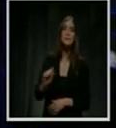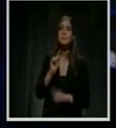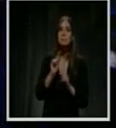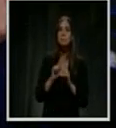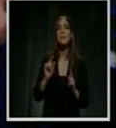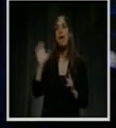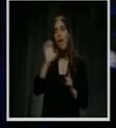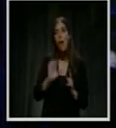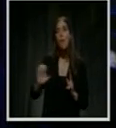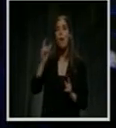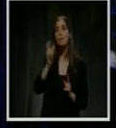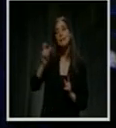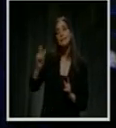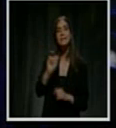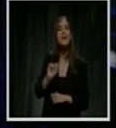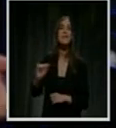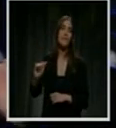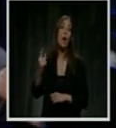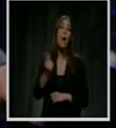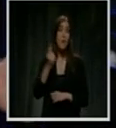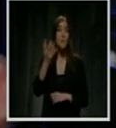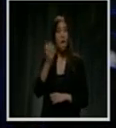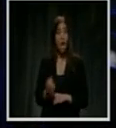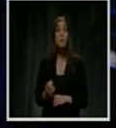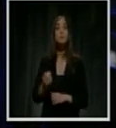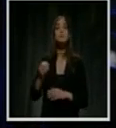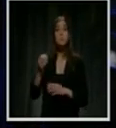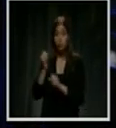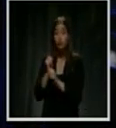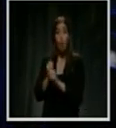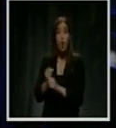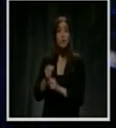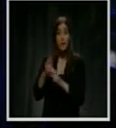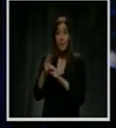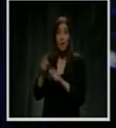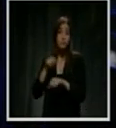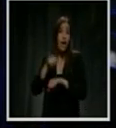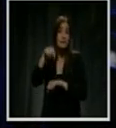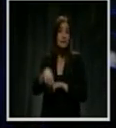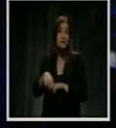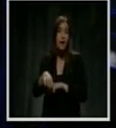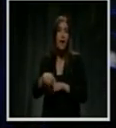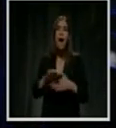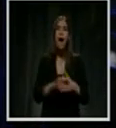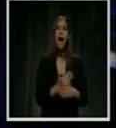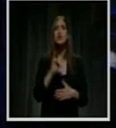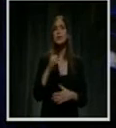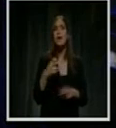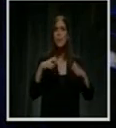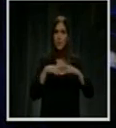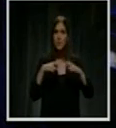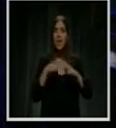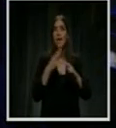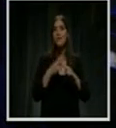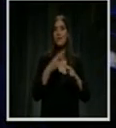prospettivi tiegħu dawk uħut minnhom li qegħdin fil-kariga diġax fi Brussell jekk tieħu pożizzjonijiet favur pajjiżek u li ma jkunux